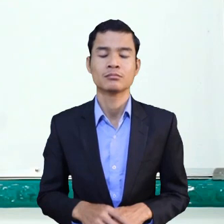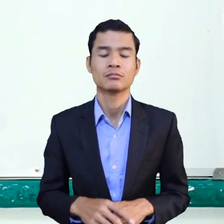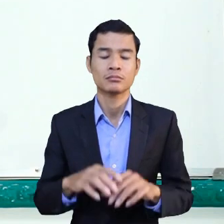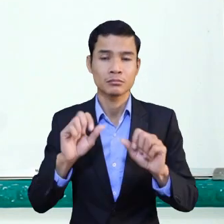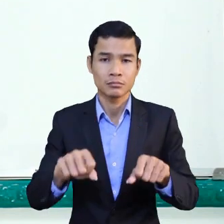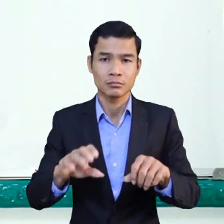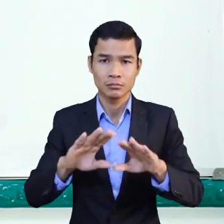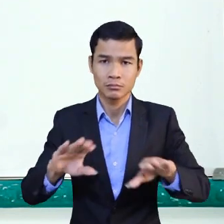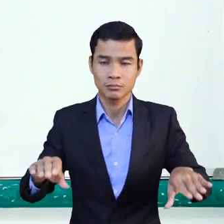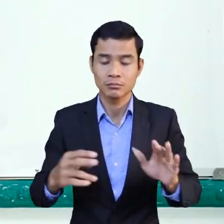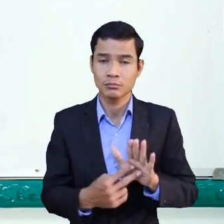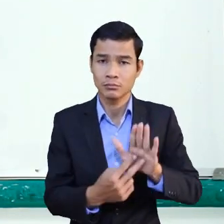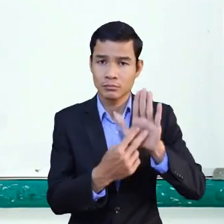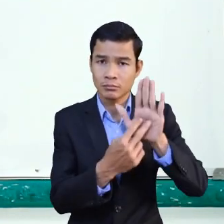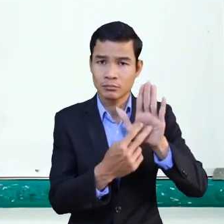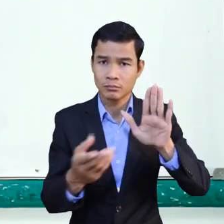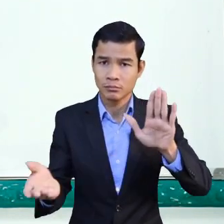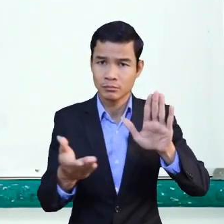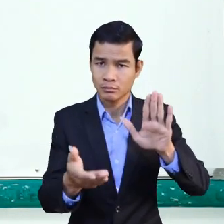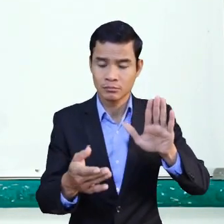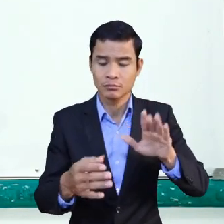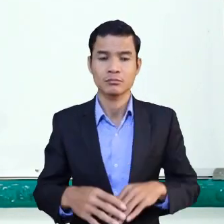ចាកូនលើកឡើងកូន